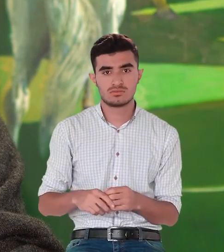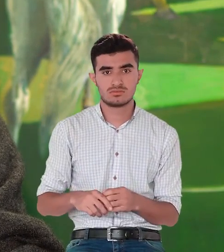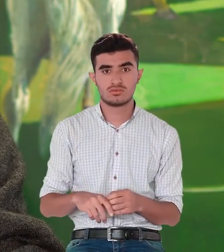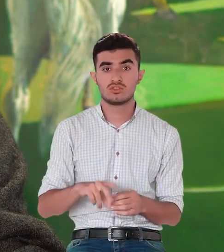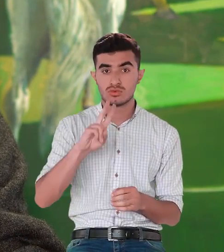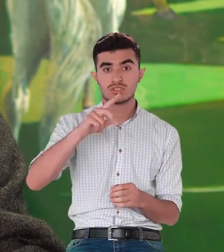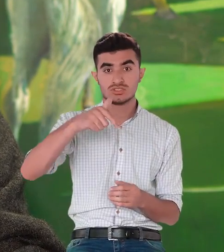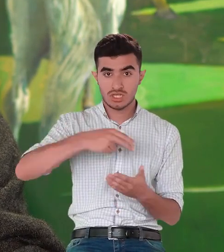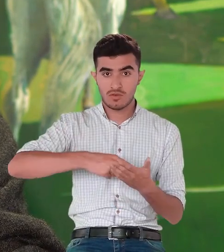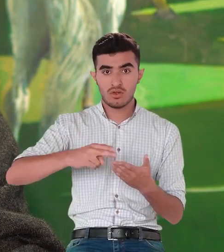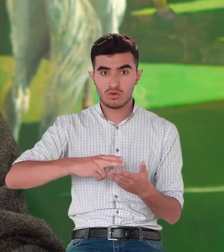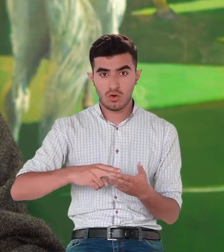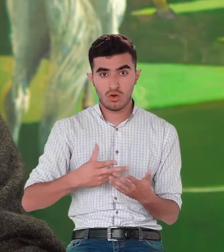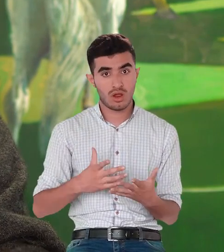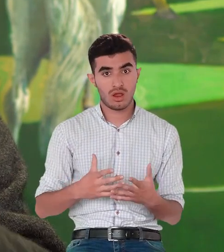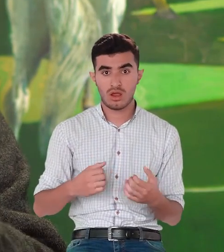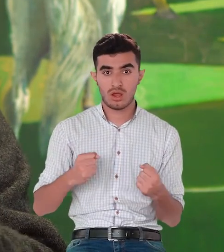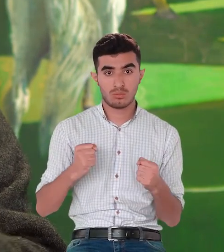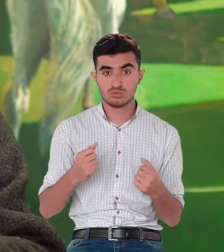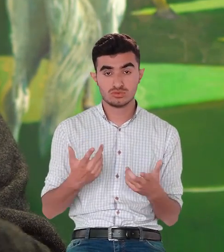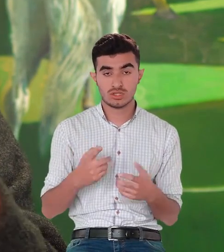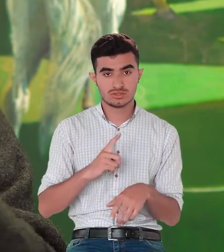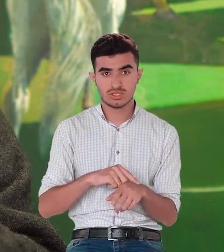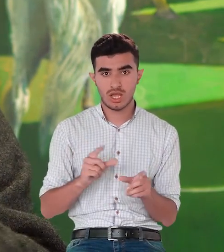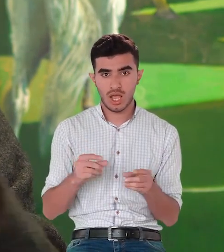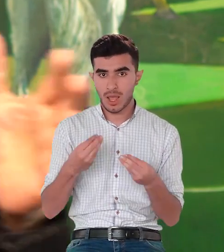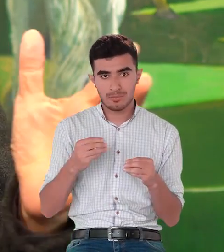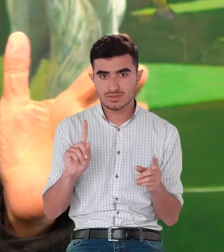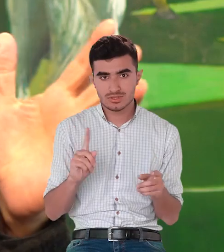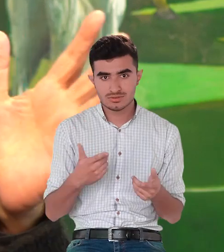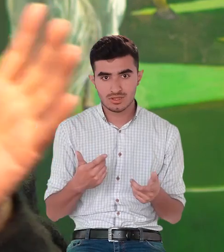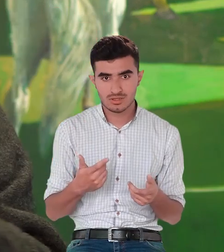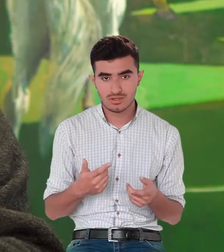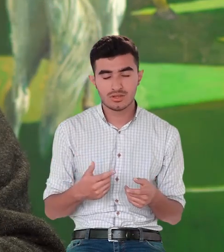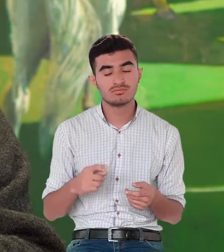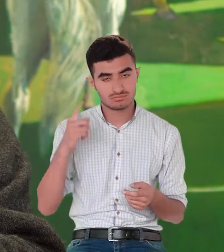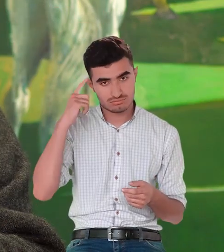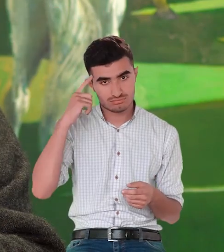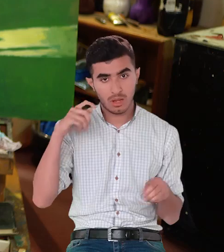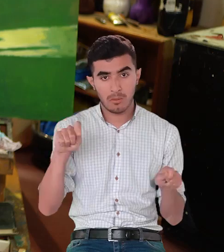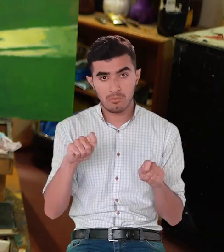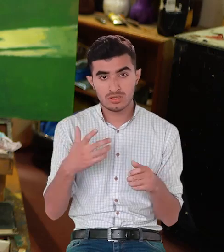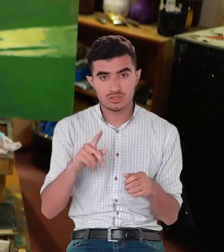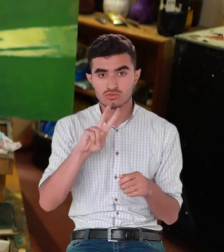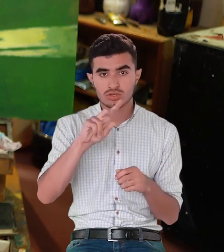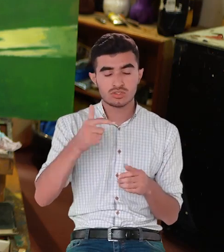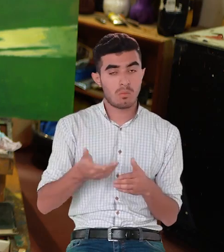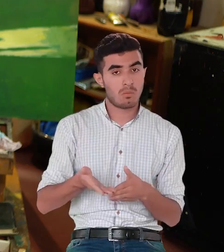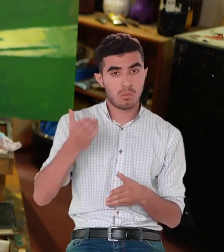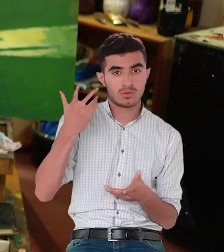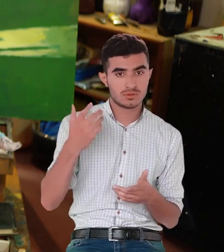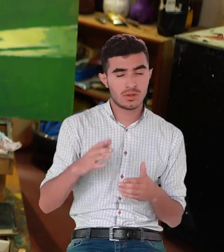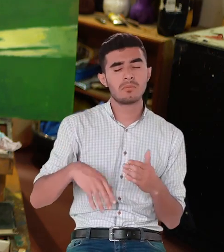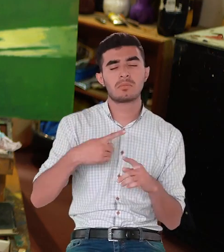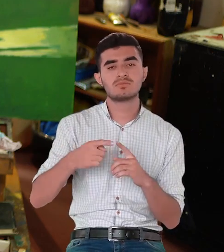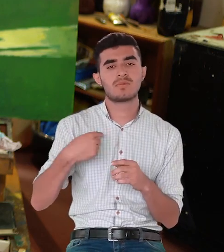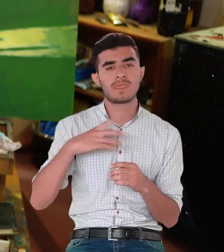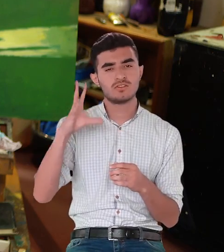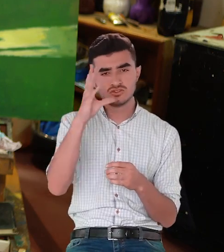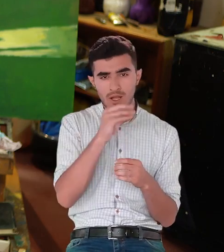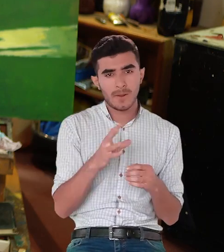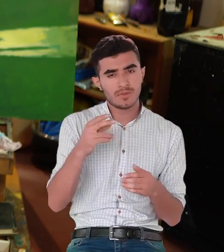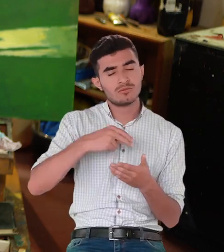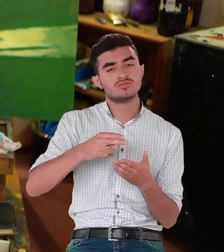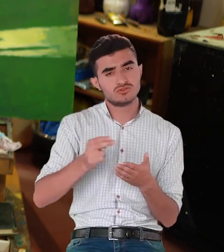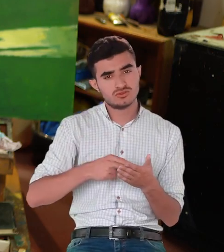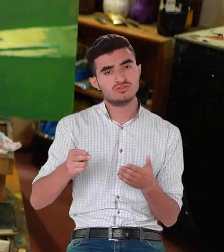رات جو ہے وہ کرتا رہا اور وہ میں نے چند دنوں میں کر لیا. تو وہ ایک ورلڈ